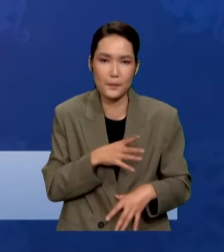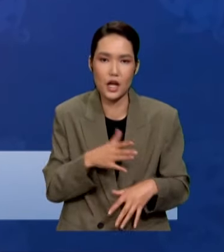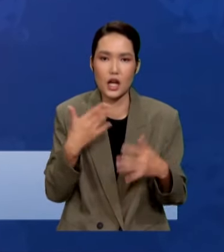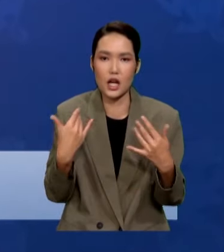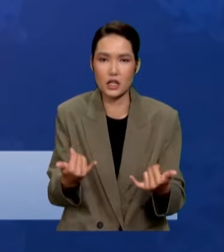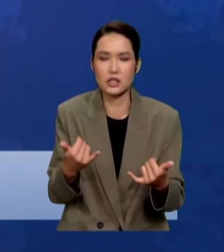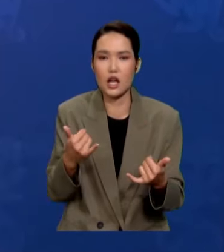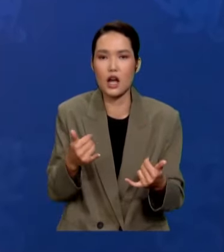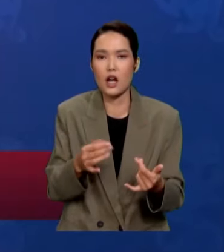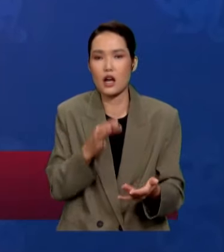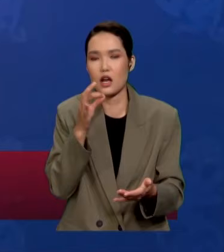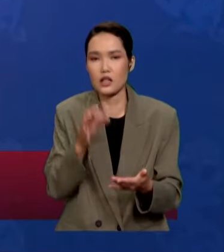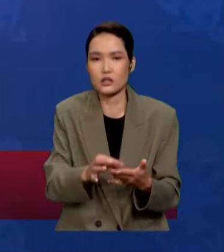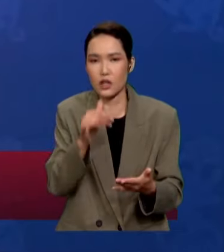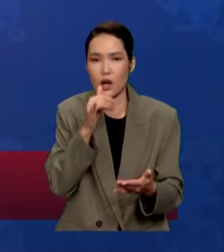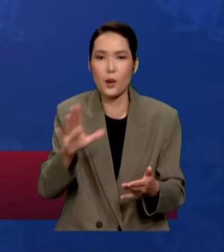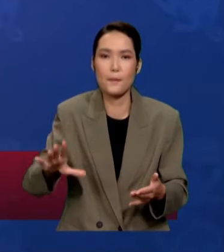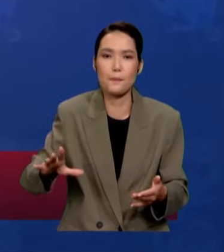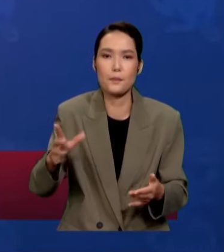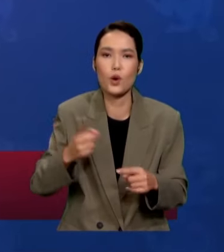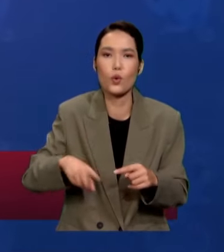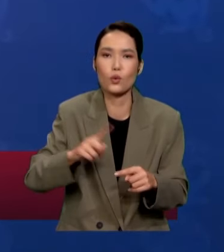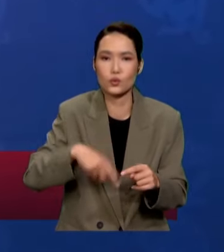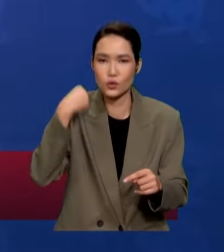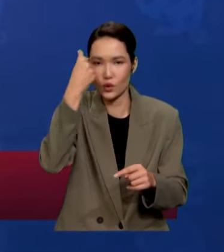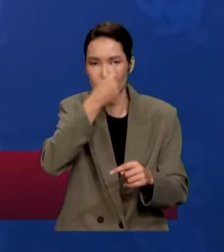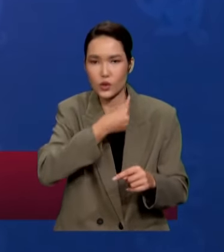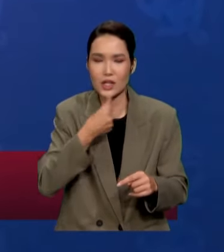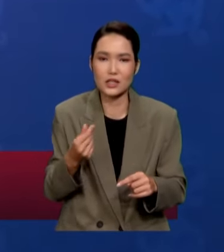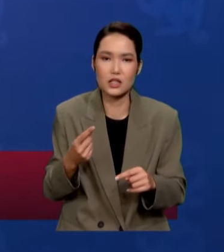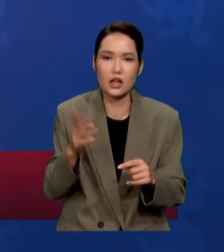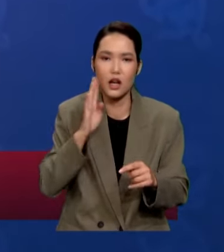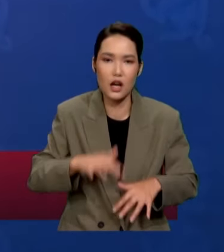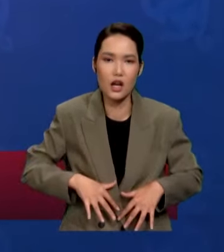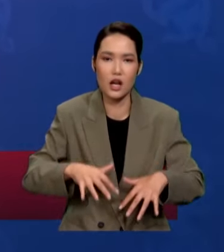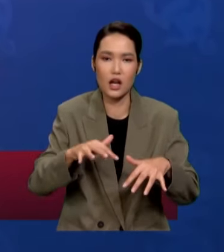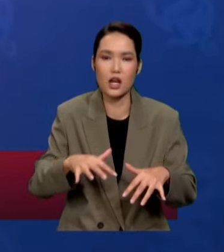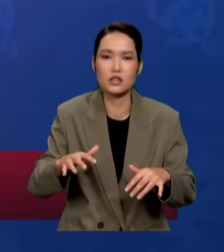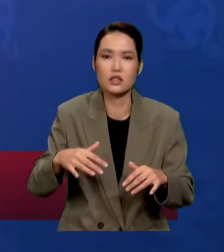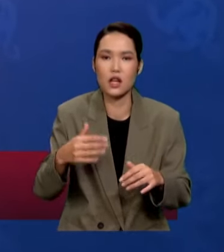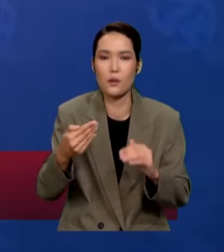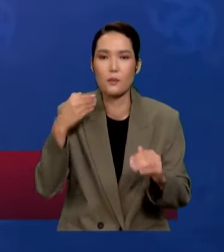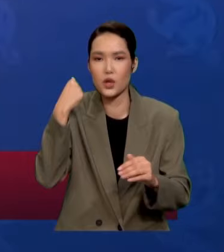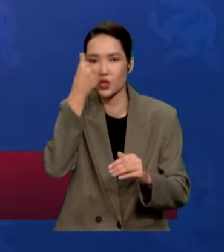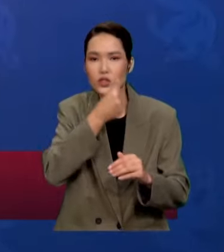айтып отқанымыз, биыл келер жылғы 25 жылғы тасқын су биылғы жылдың тасқын